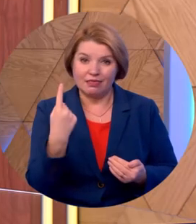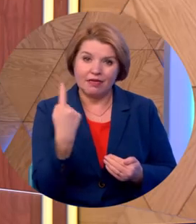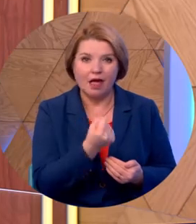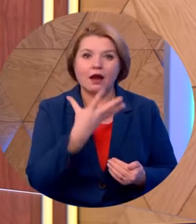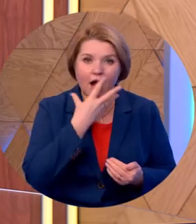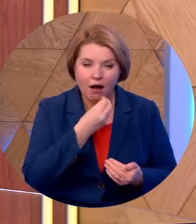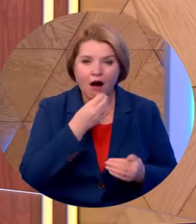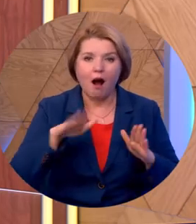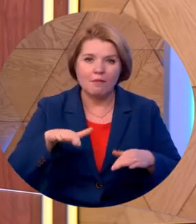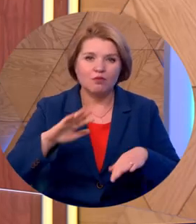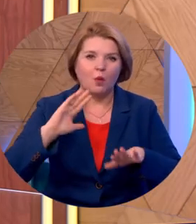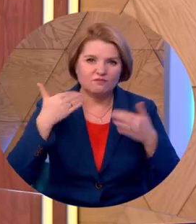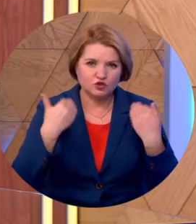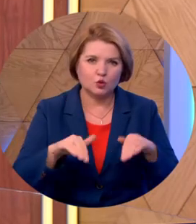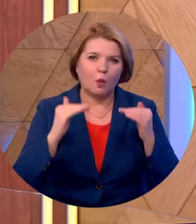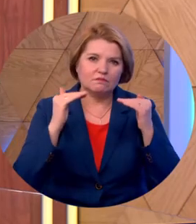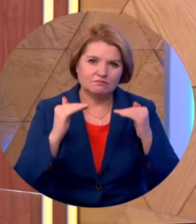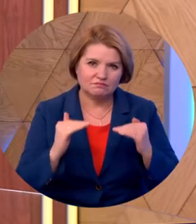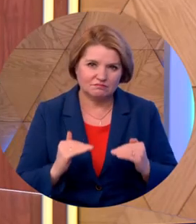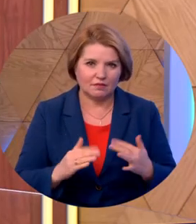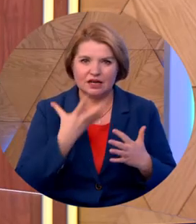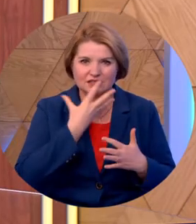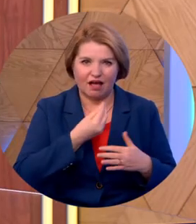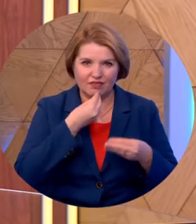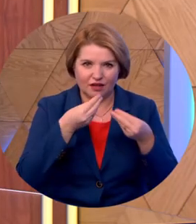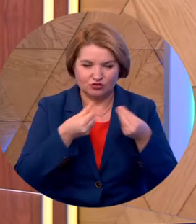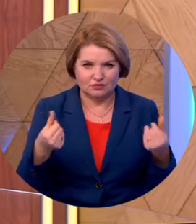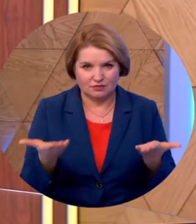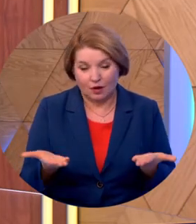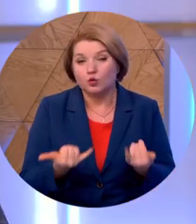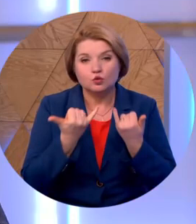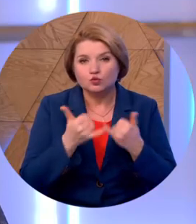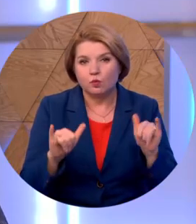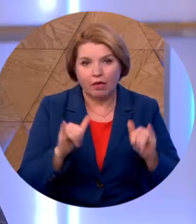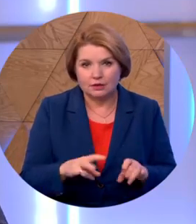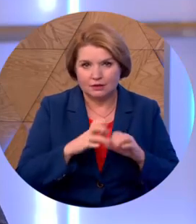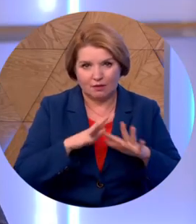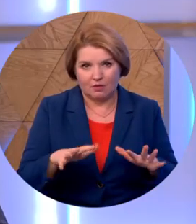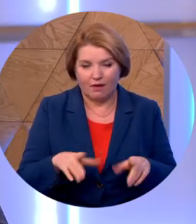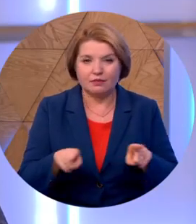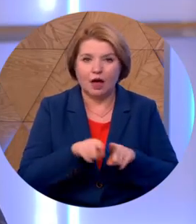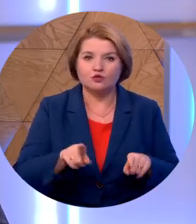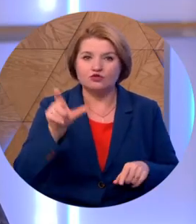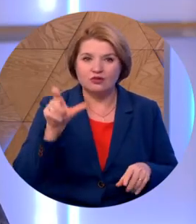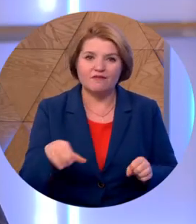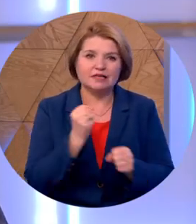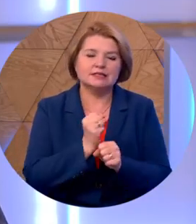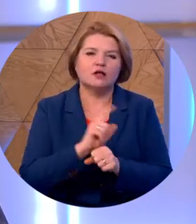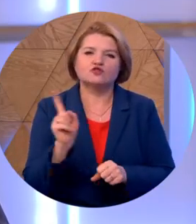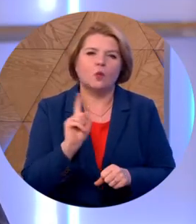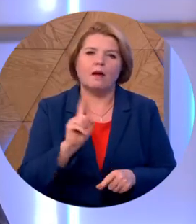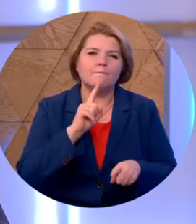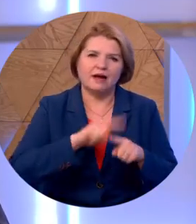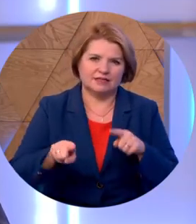или всё-таки тут достаточно пролонгированная история Ну конечно Чудес не бывает не бывает такого что человек сделал что-то такое быстрое